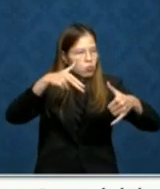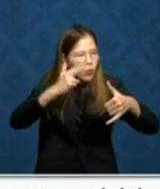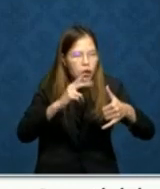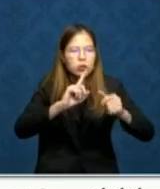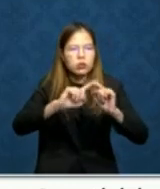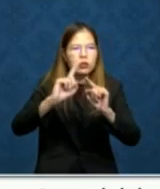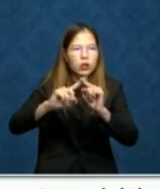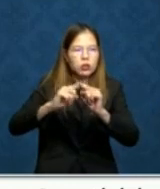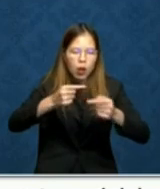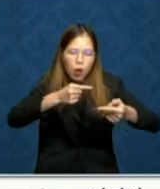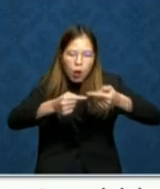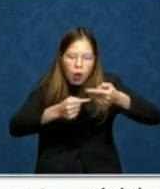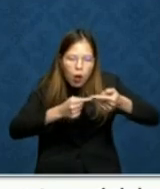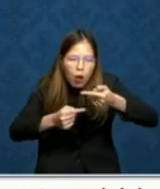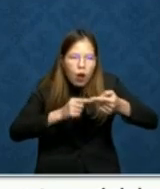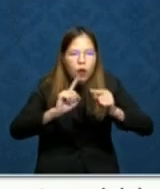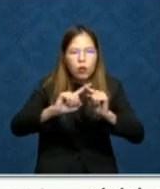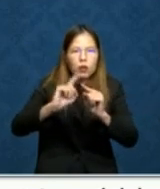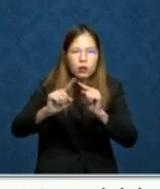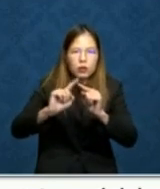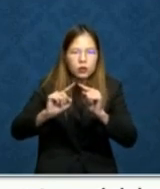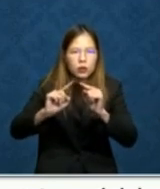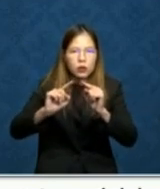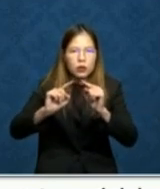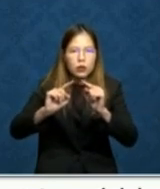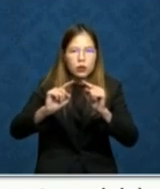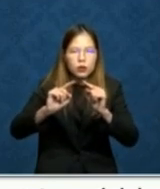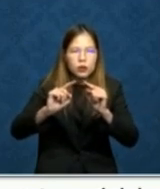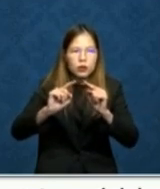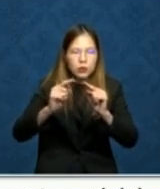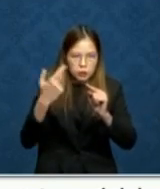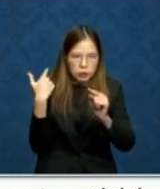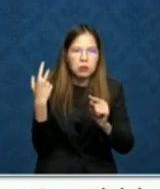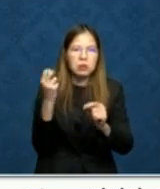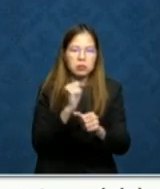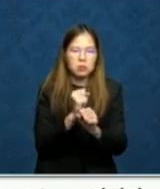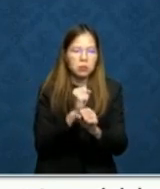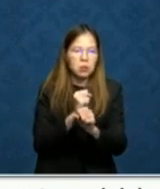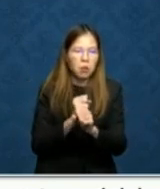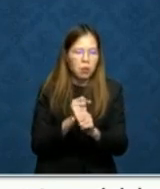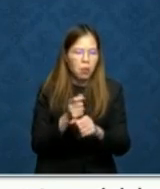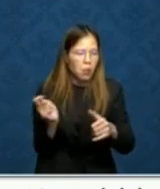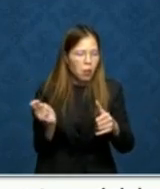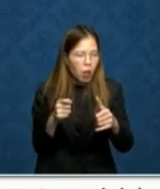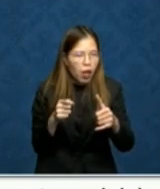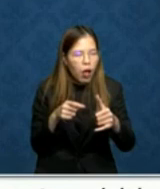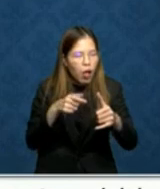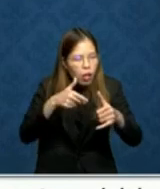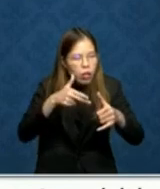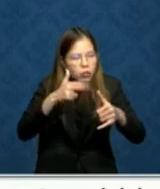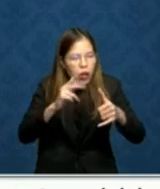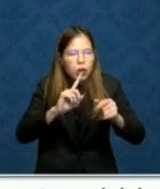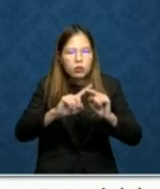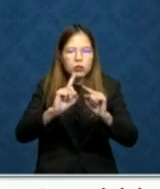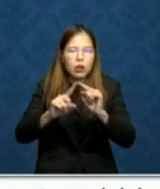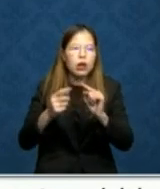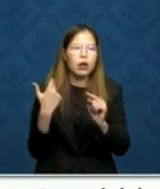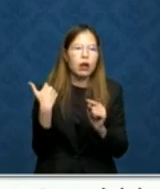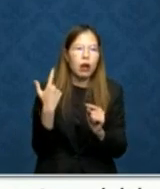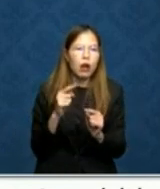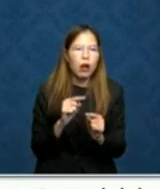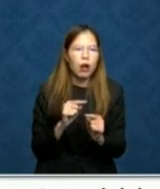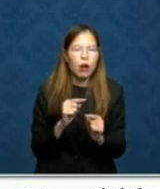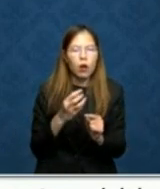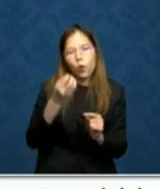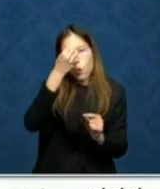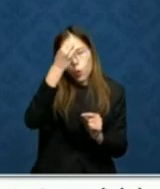ต์อยู่ใต้คอมเมนต์โพสต์ของไอดอลว่าจะมีการคุกคามทำร้ายร่างกายและจะเอาชีวิตเธอถึงตาย ถึงแม้ว่ามายูโทมิตะ